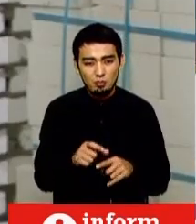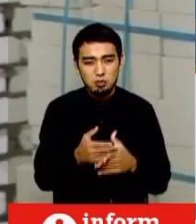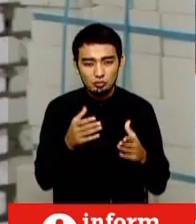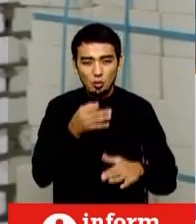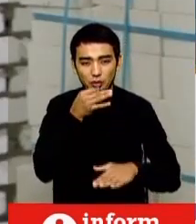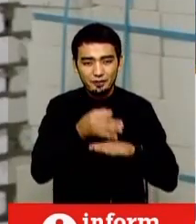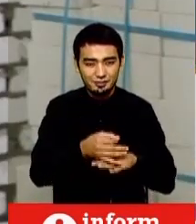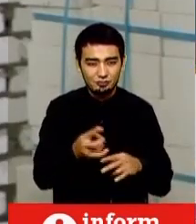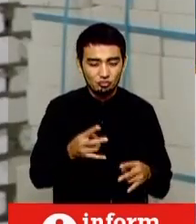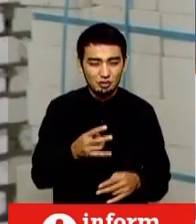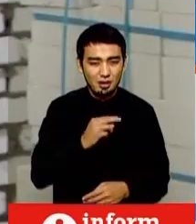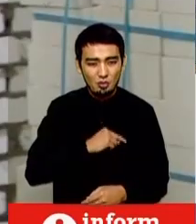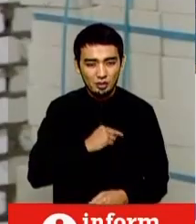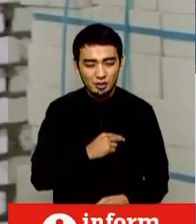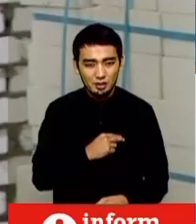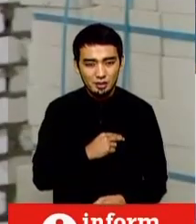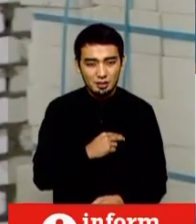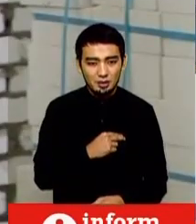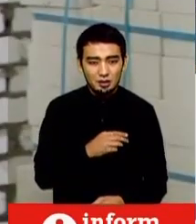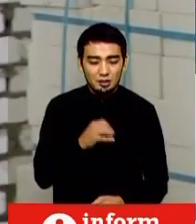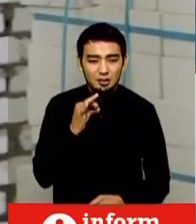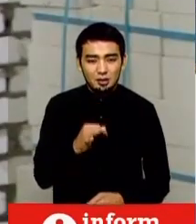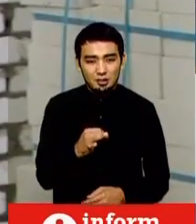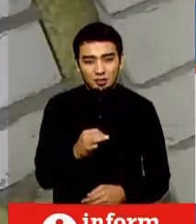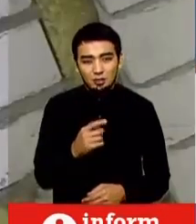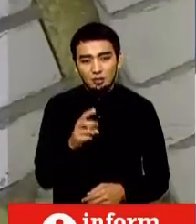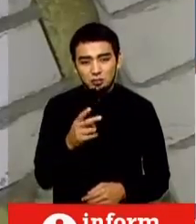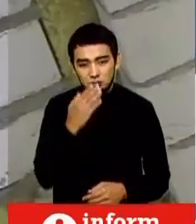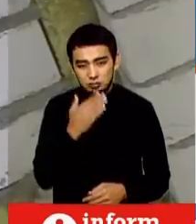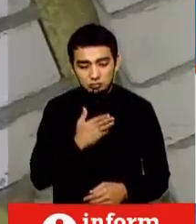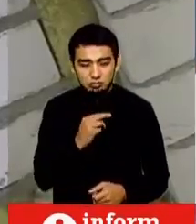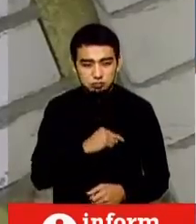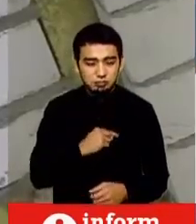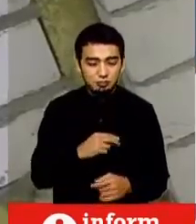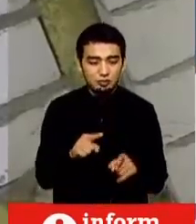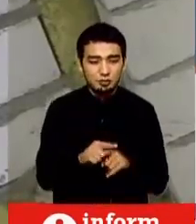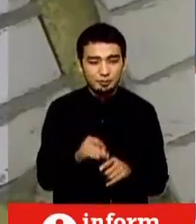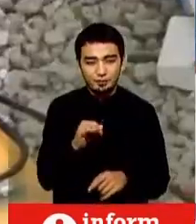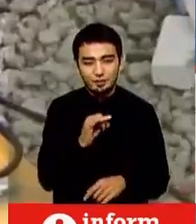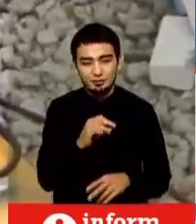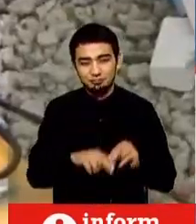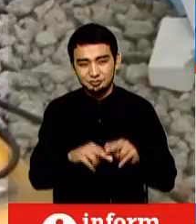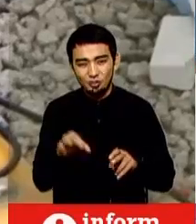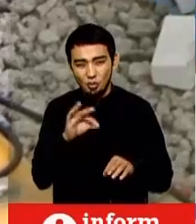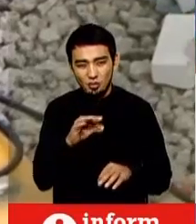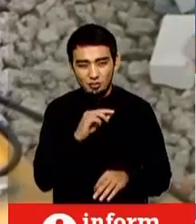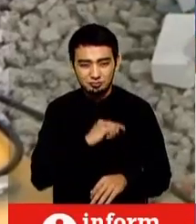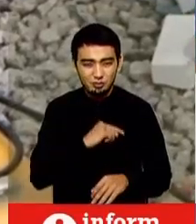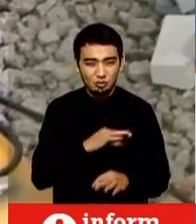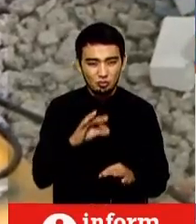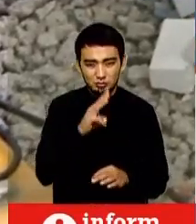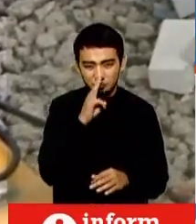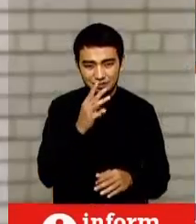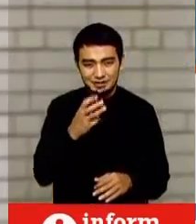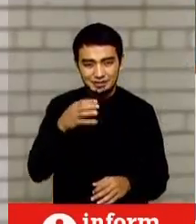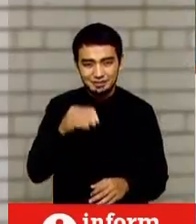ответственность к работе, к труду, ну и, не знаю, трудолюбивость. Что касается оплаты труда строителей, она достаточно высокая. От